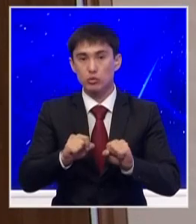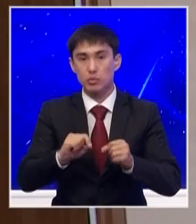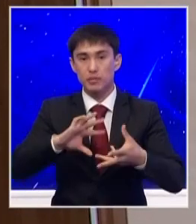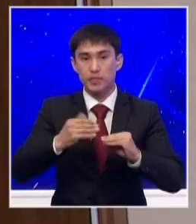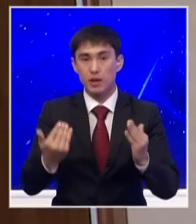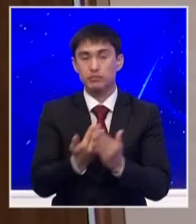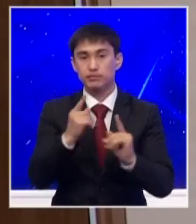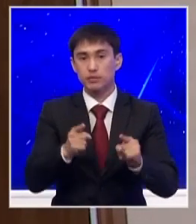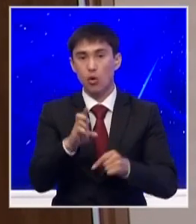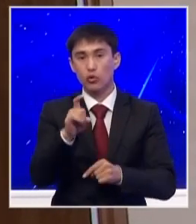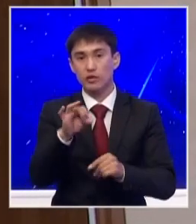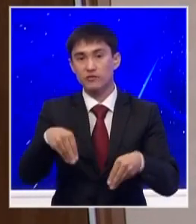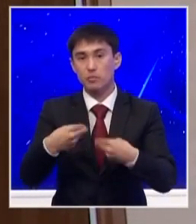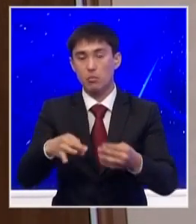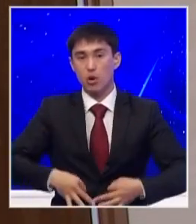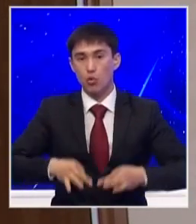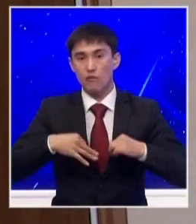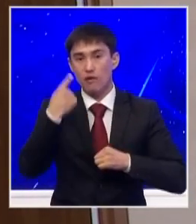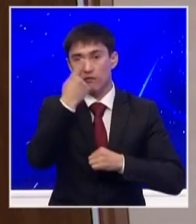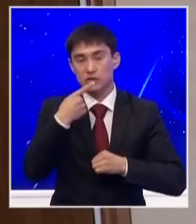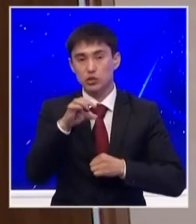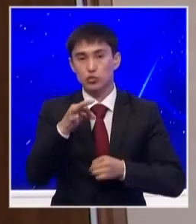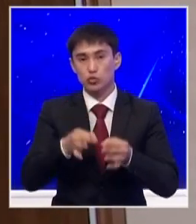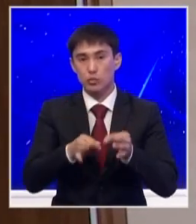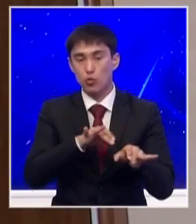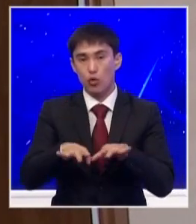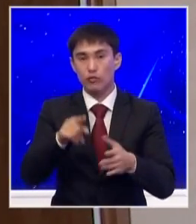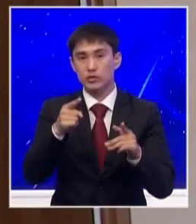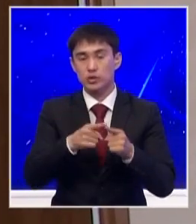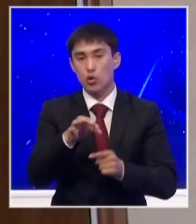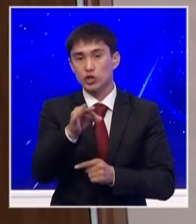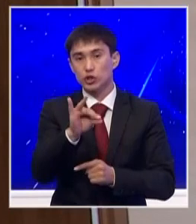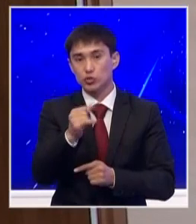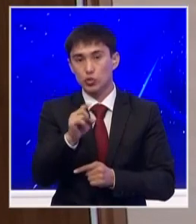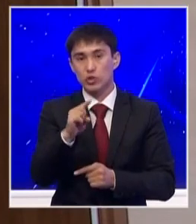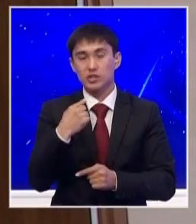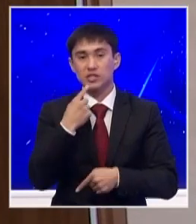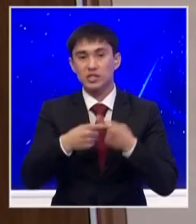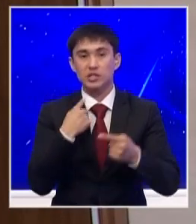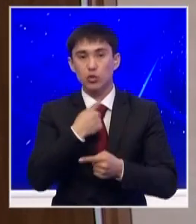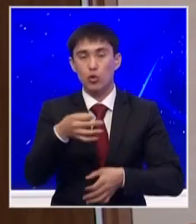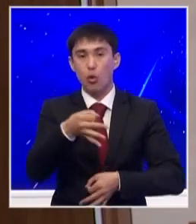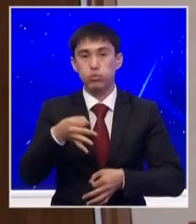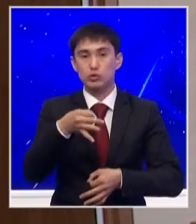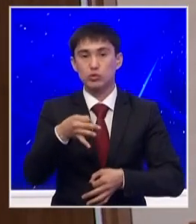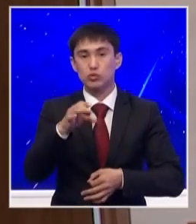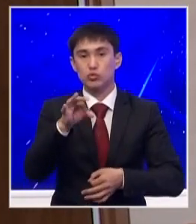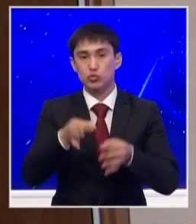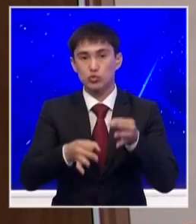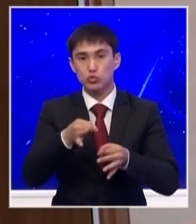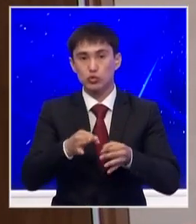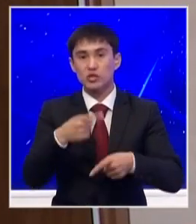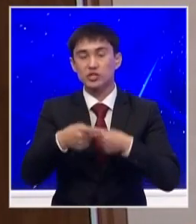апелляционное ходатайство прокурору в апелляционную судебную коллегию по уголовным делам области Жильцу через Талдыкурганский городской суд в течение 15 суток со дня